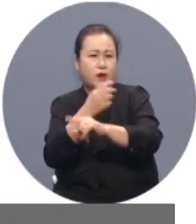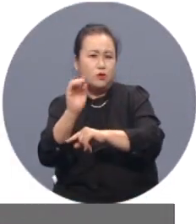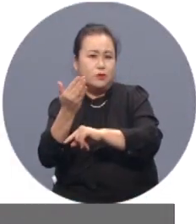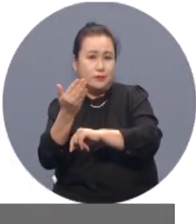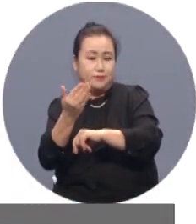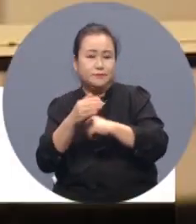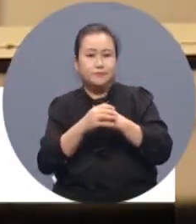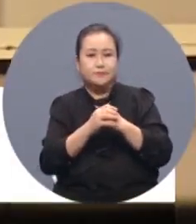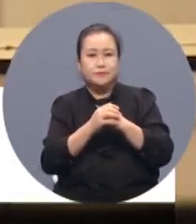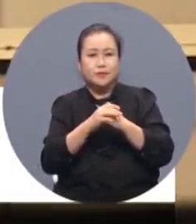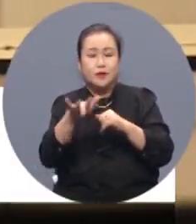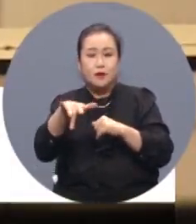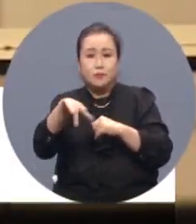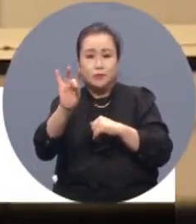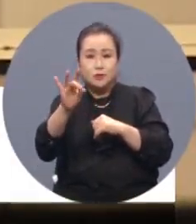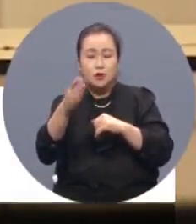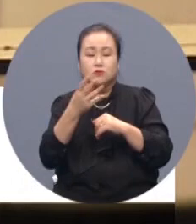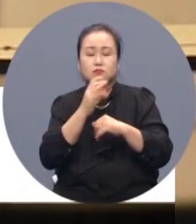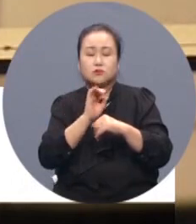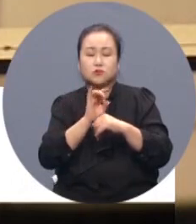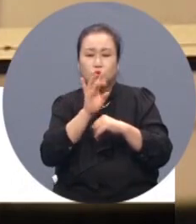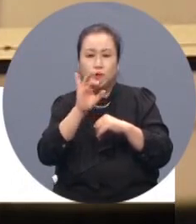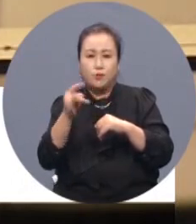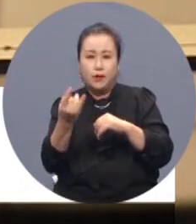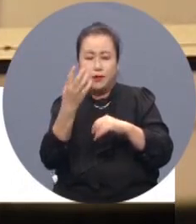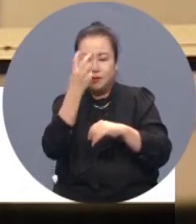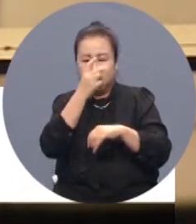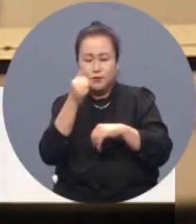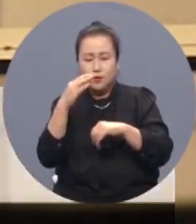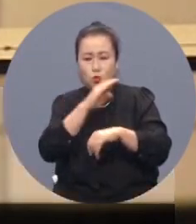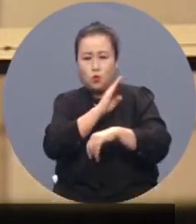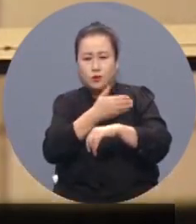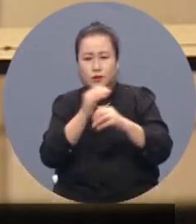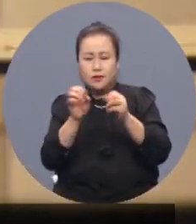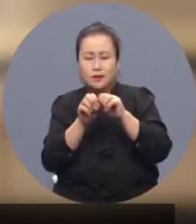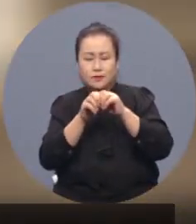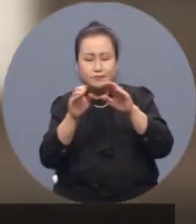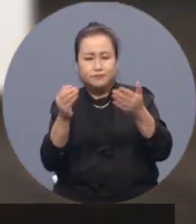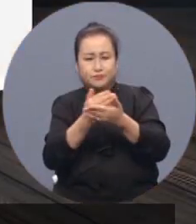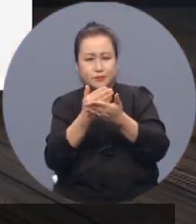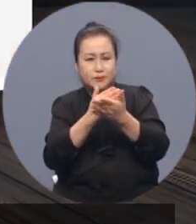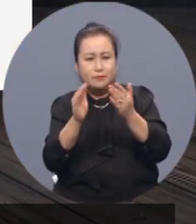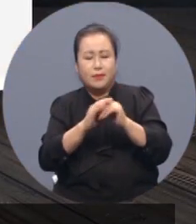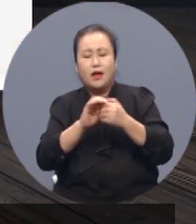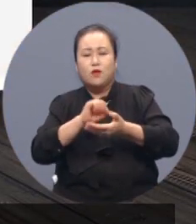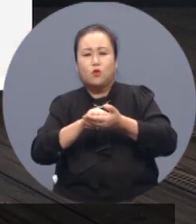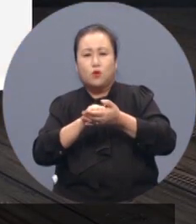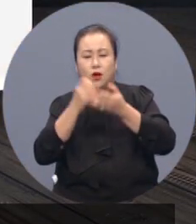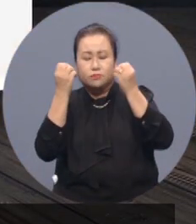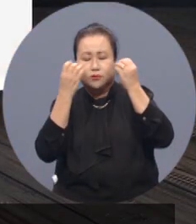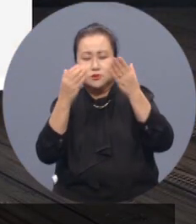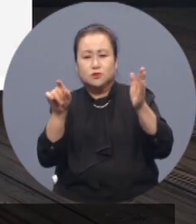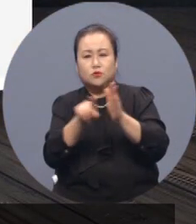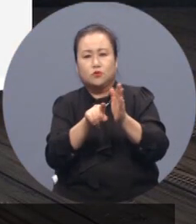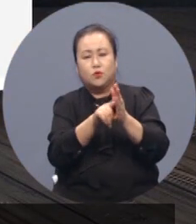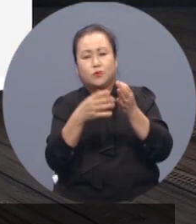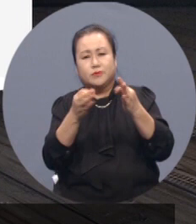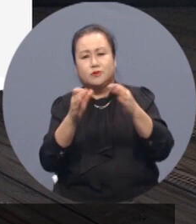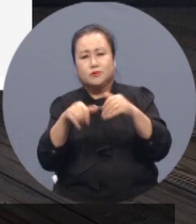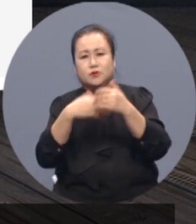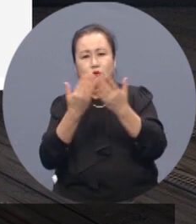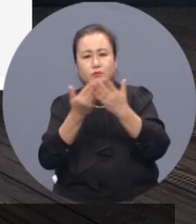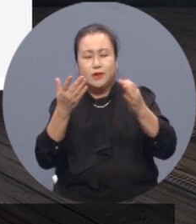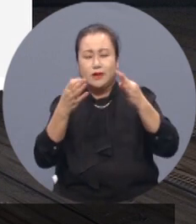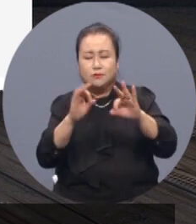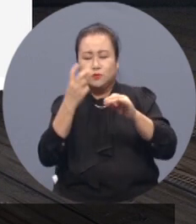한다는 겁니다 먼저 중앙에 가 독점하고 있는 감사 권한의 분산 입니다 농협 신협 등 상호금융 기간 가운데